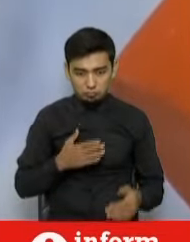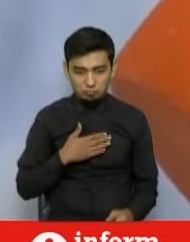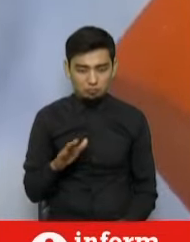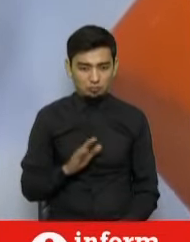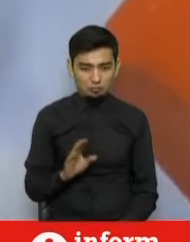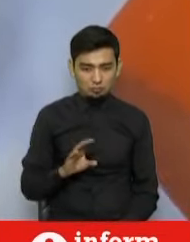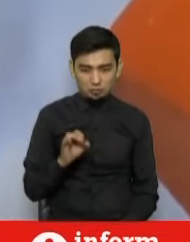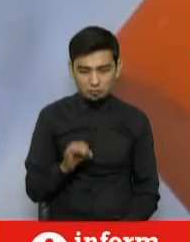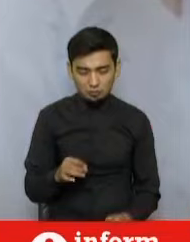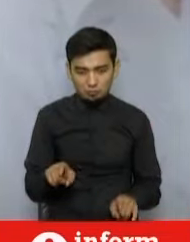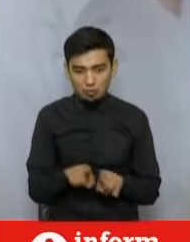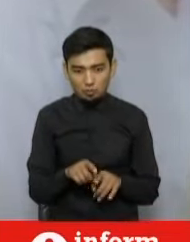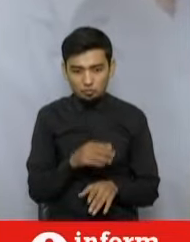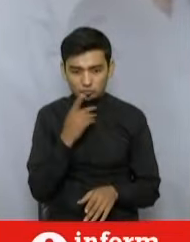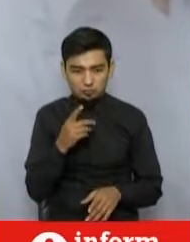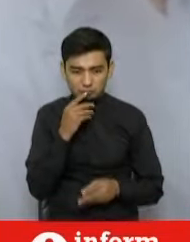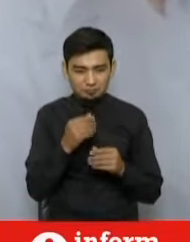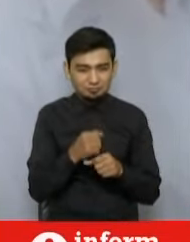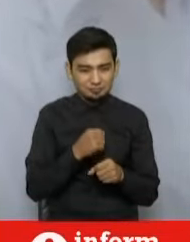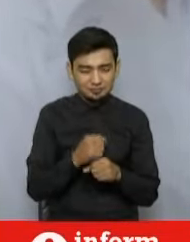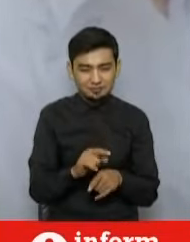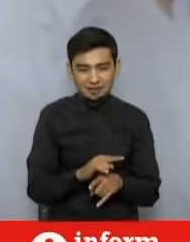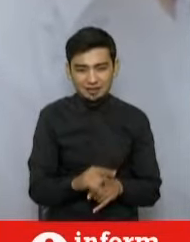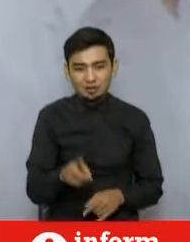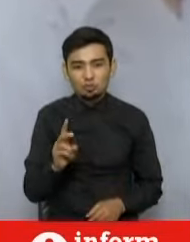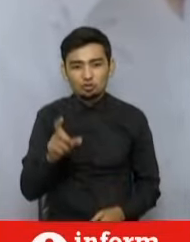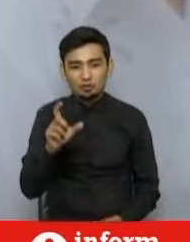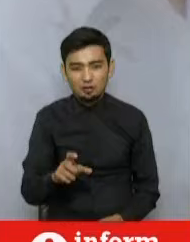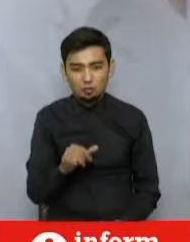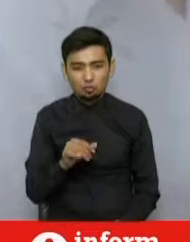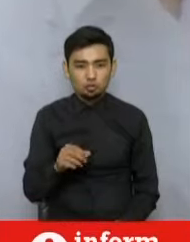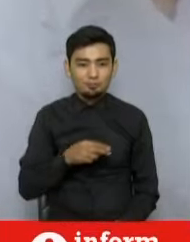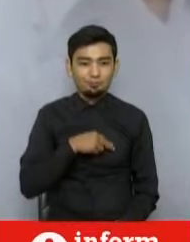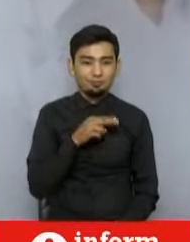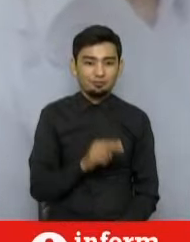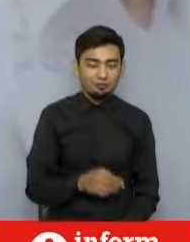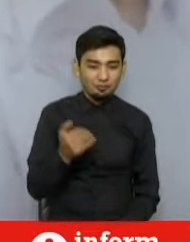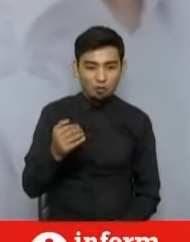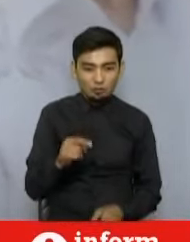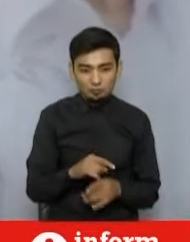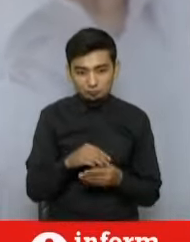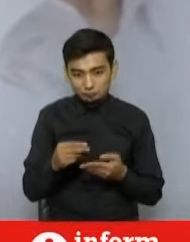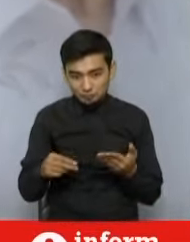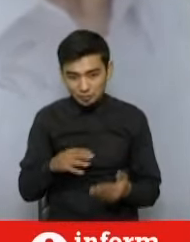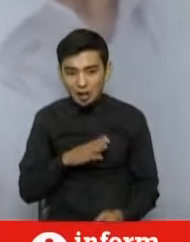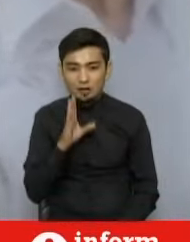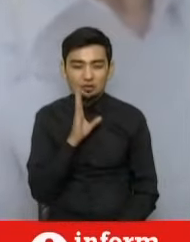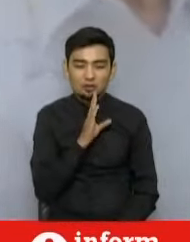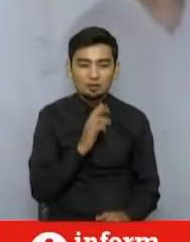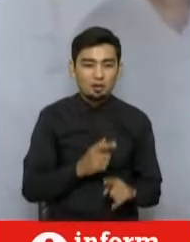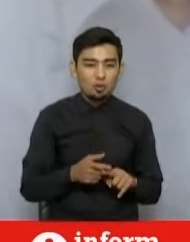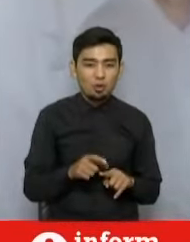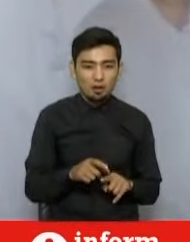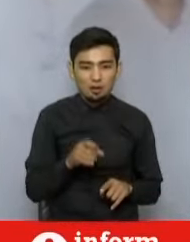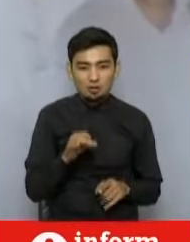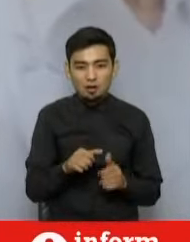подписи фальсифицированы. Подделали подпись за человека, который, к сожалению, уже умер, и подделали подпись за женщину, которая